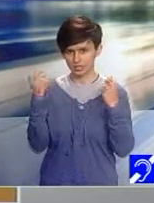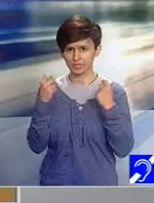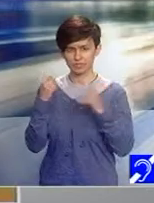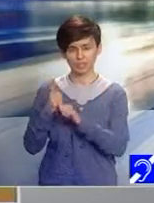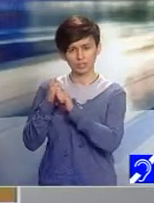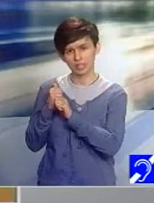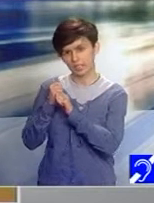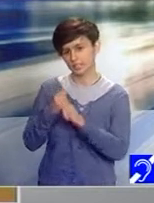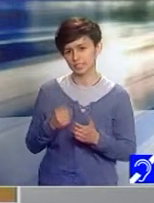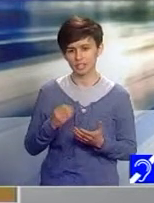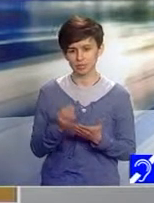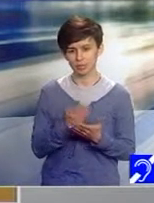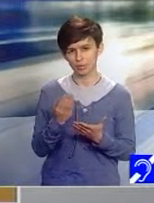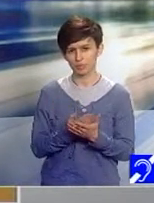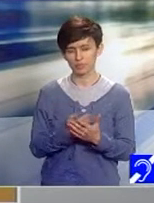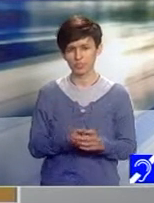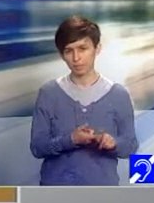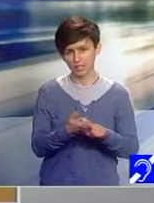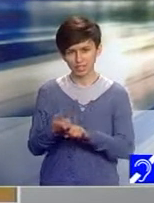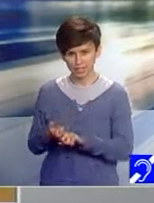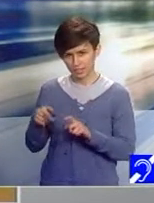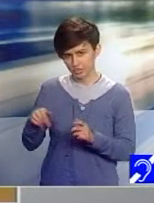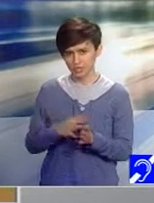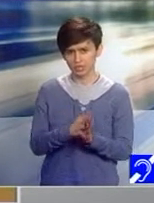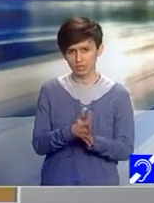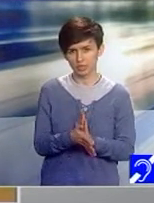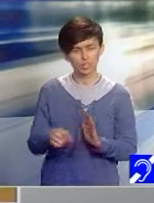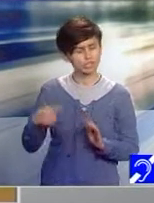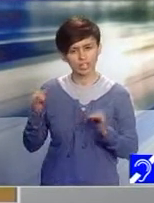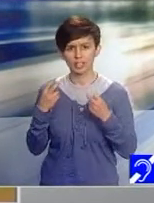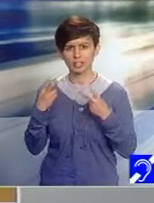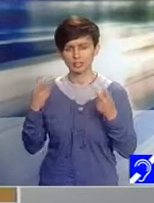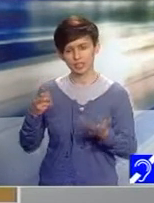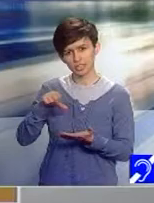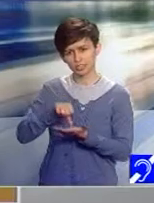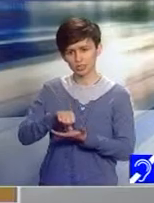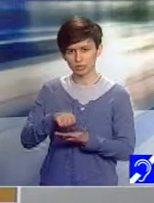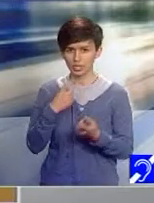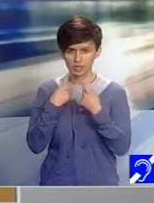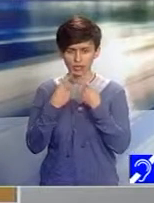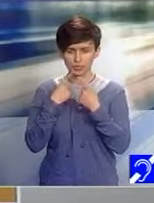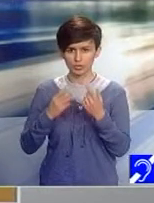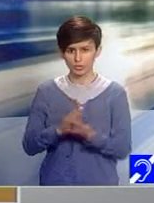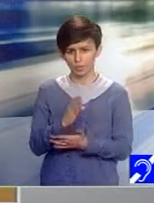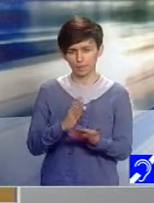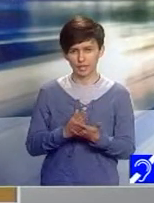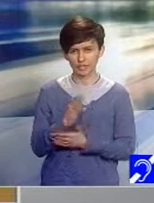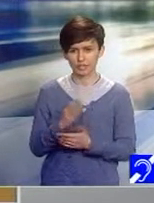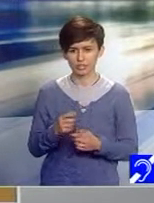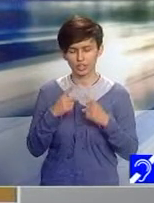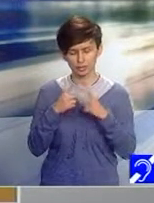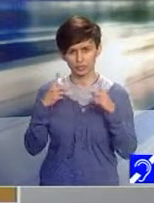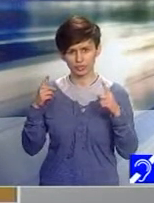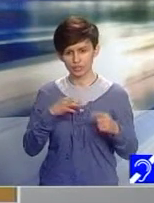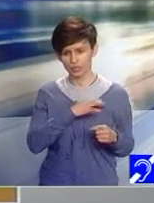cu povești. Despre această implicare, dar și despre alte evenimente recente ale centrului, vom discuta în continuare cu lectorul